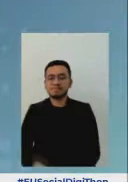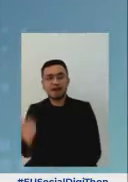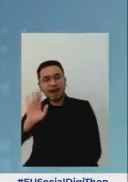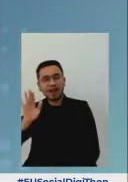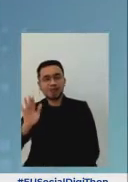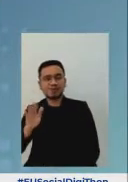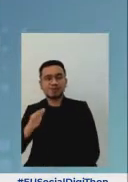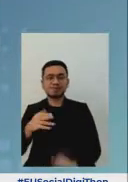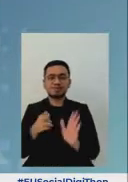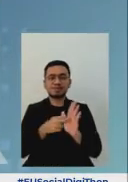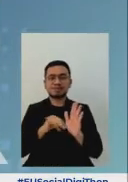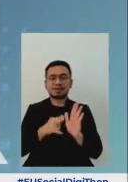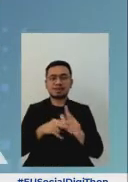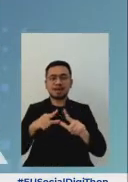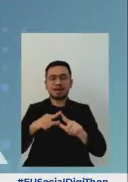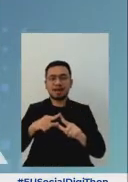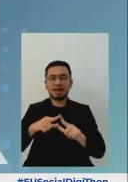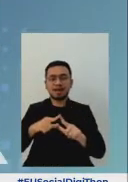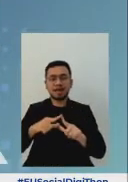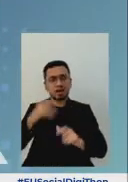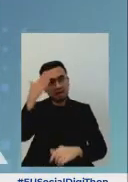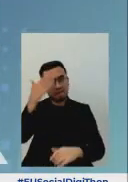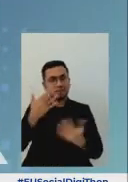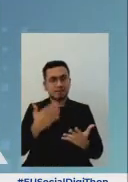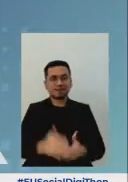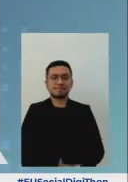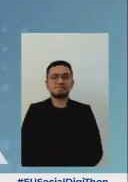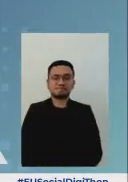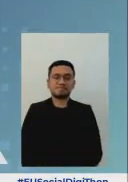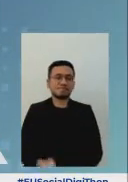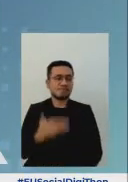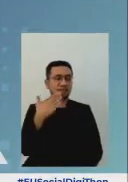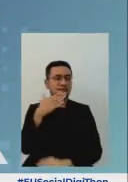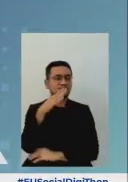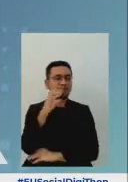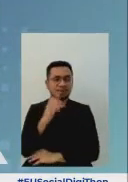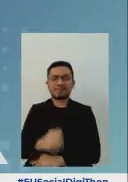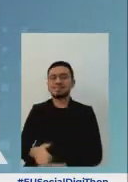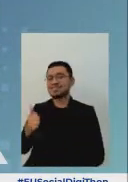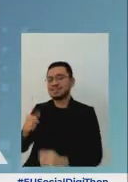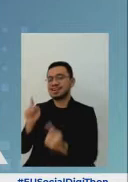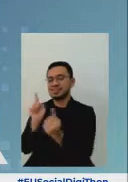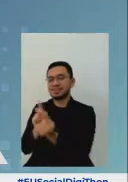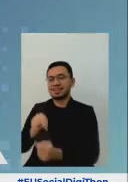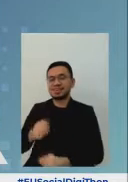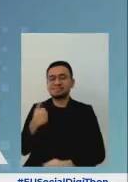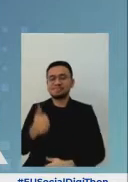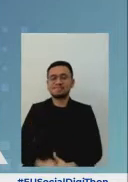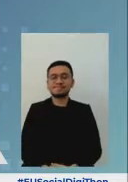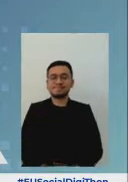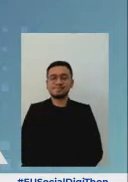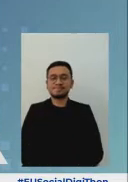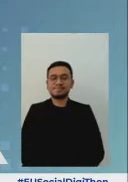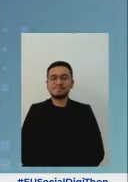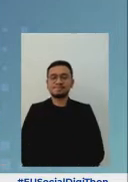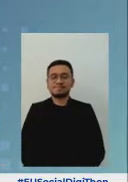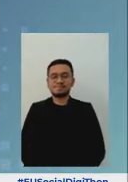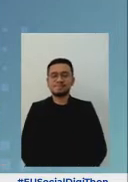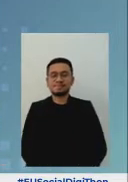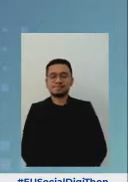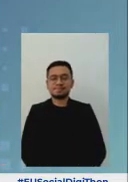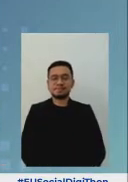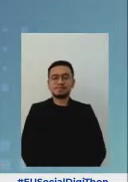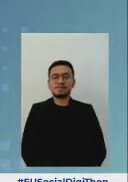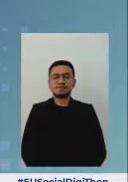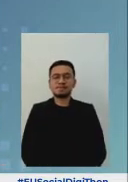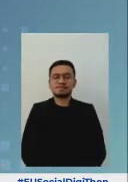kabar? Selamat sore. Sore Mbak Lastri, sekali ketemu lagi kita. Satu panggung ya Mbak, ini biasanya satu panggungnya